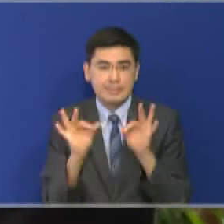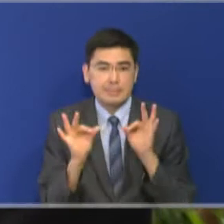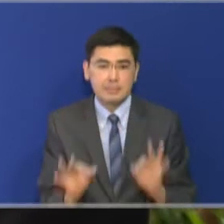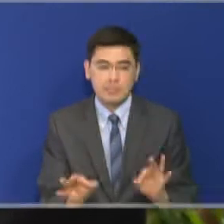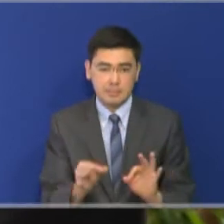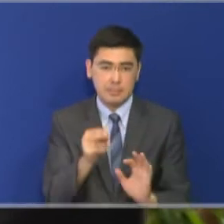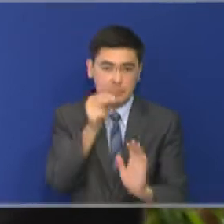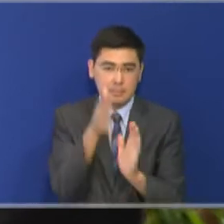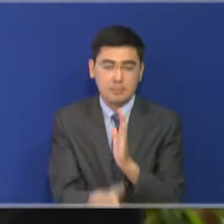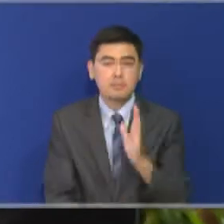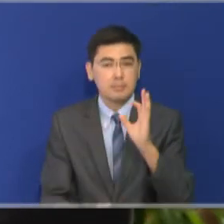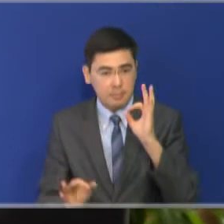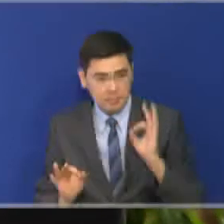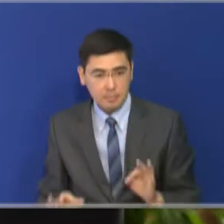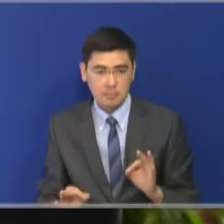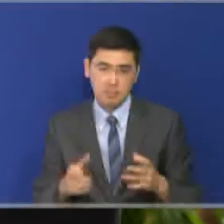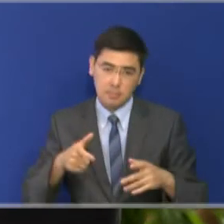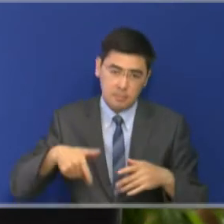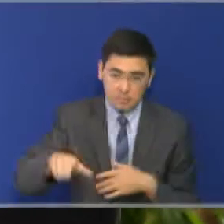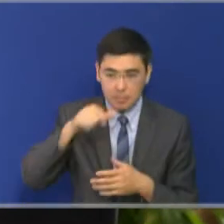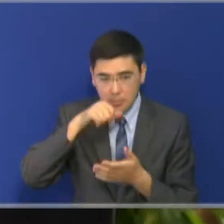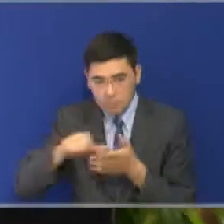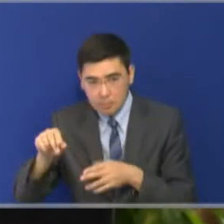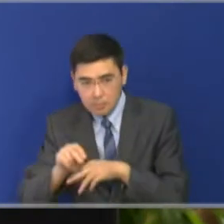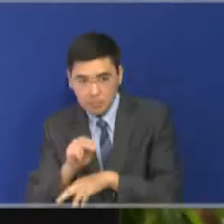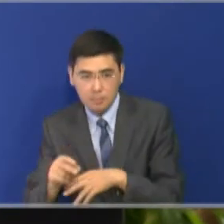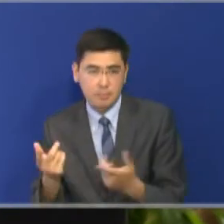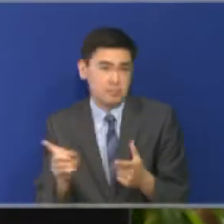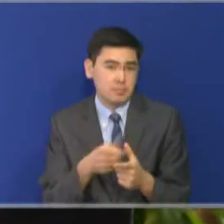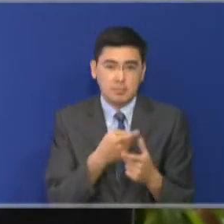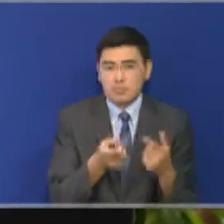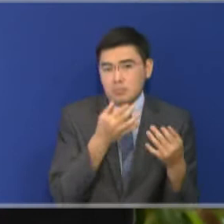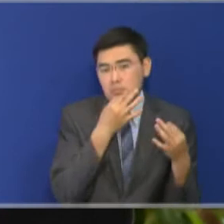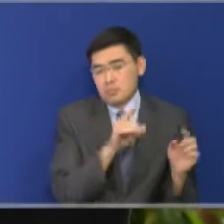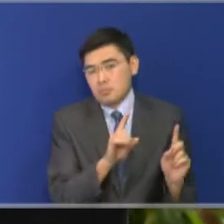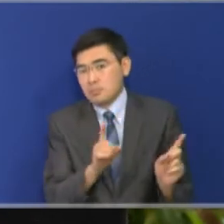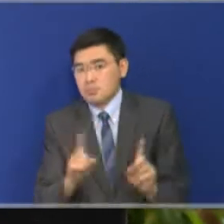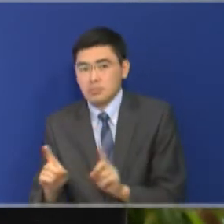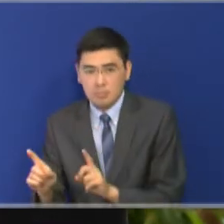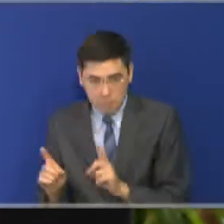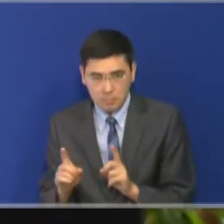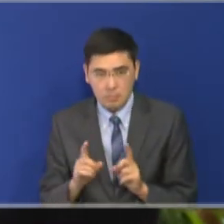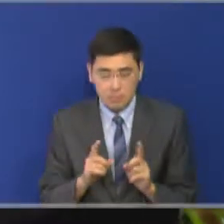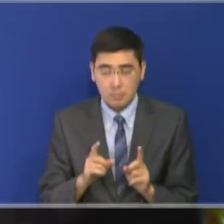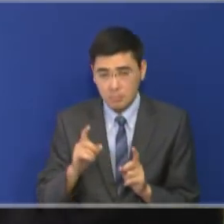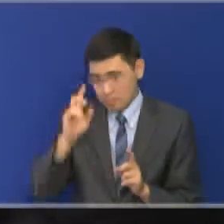жұмсалатын жеріне жұмсалады, жаңағы жол жасауға, басқа мәселелерге, жаңағы мектептер